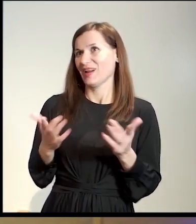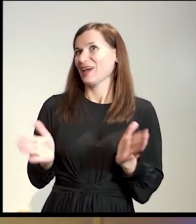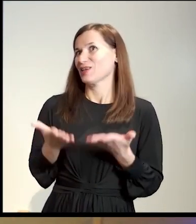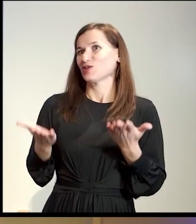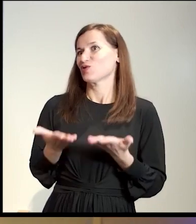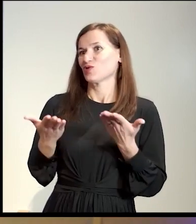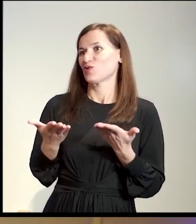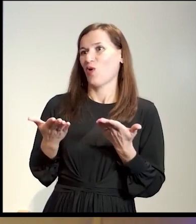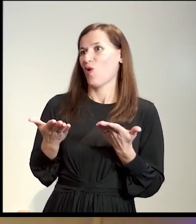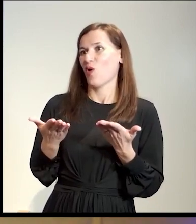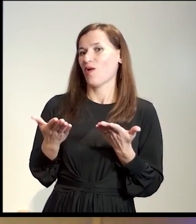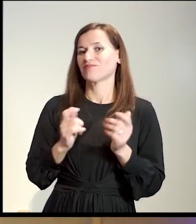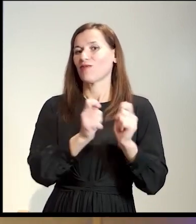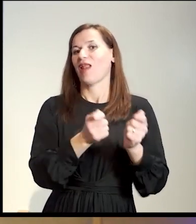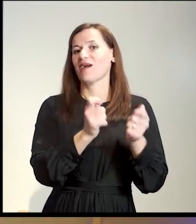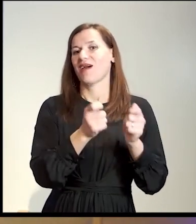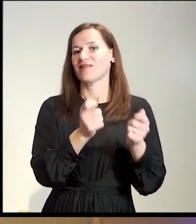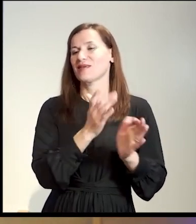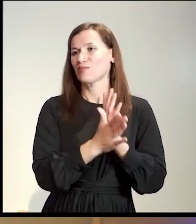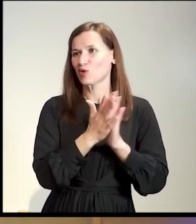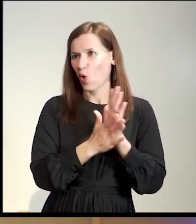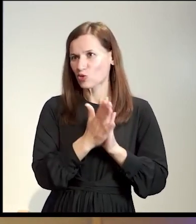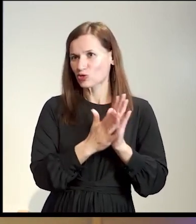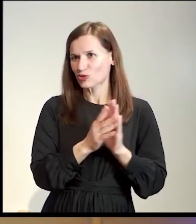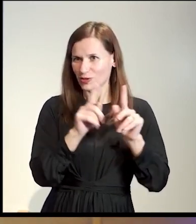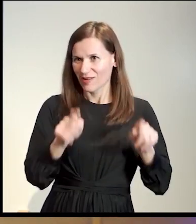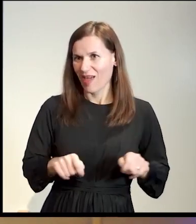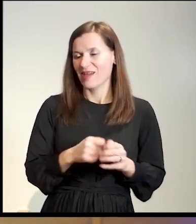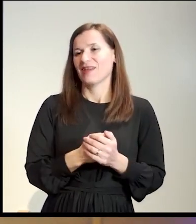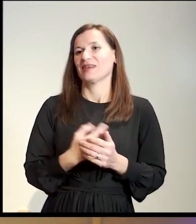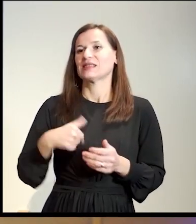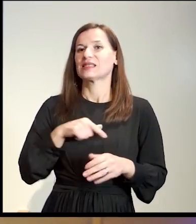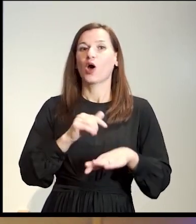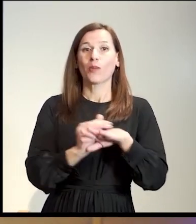vlagali prošnje, se opravičevali,